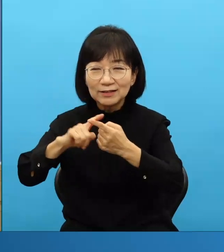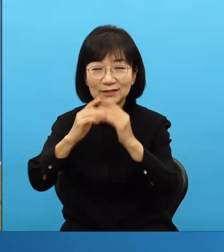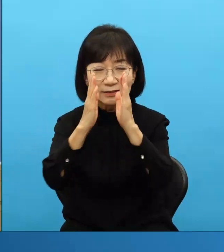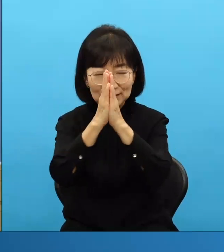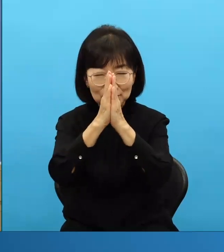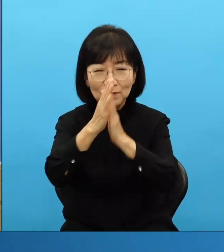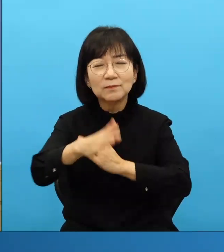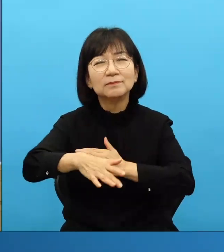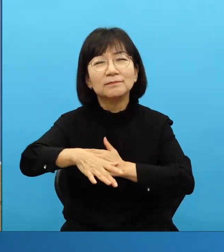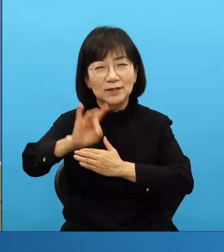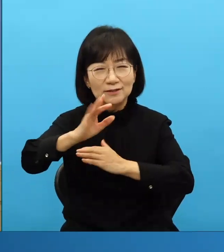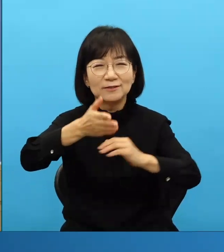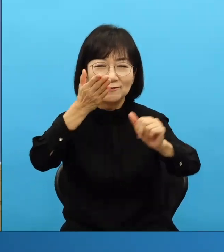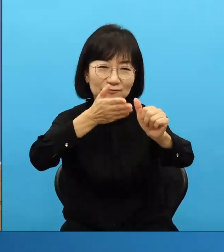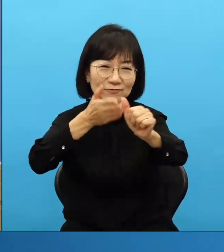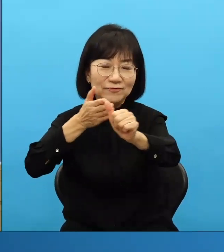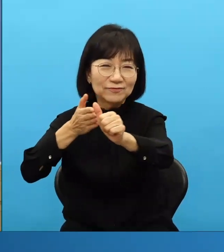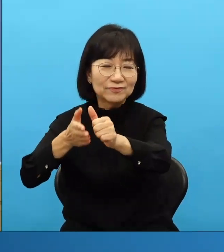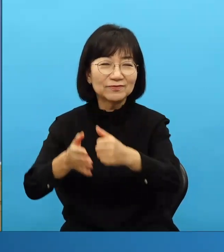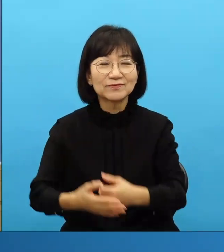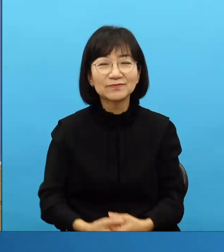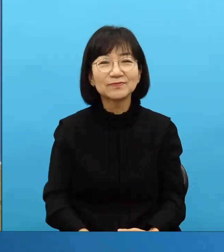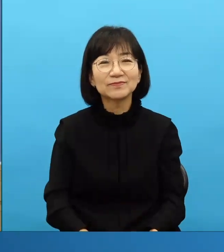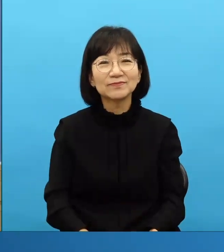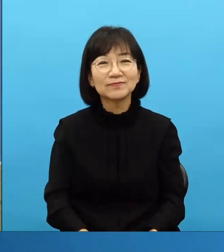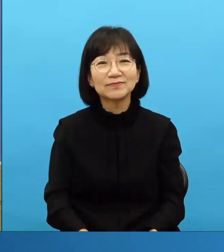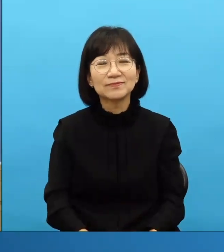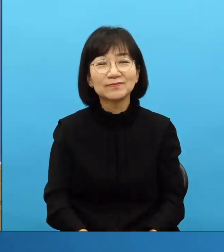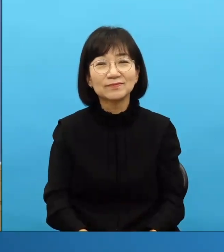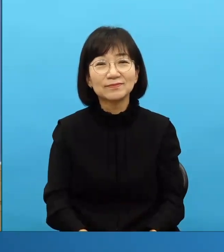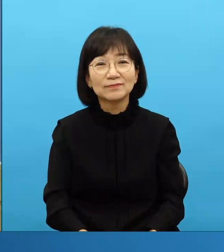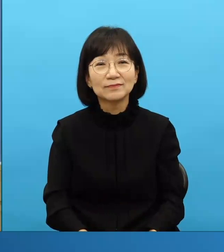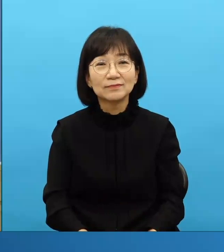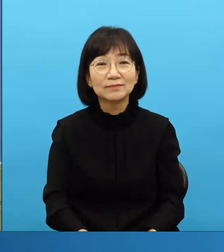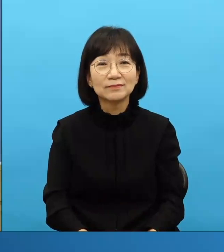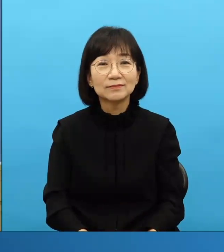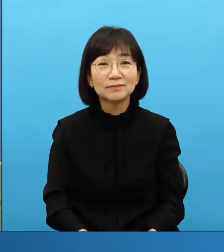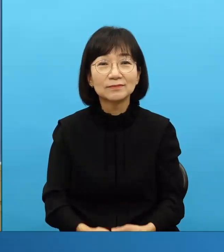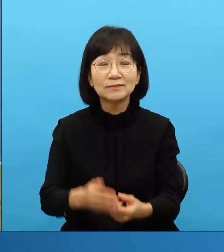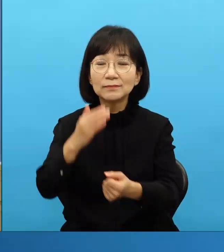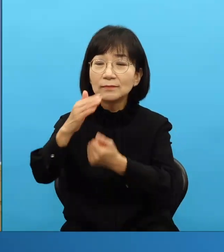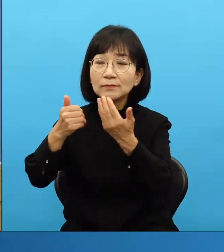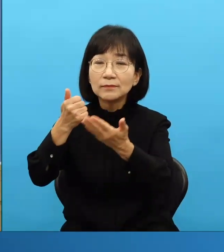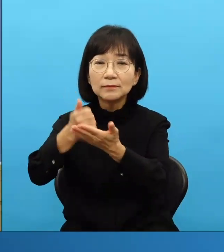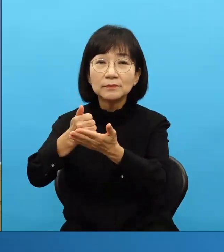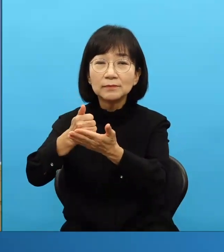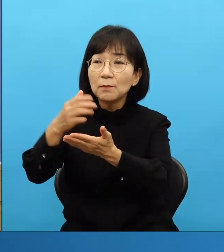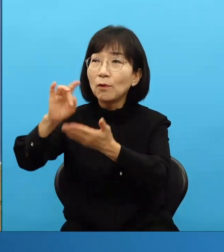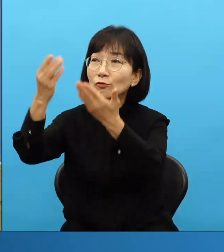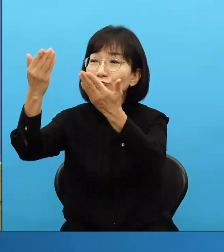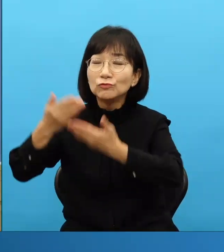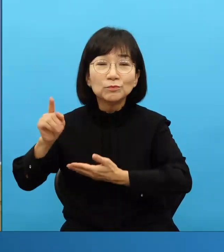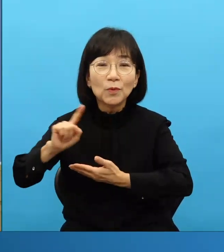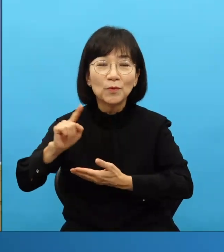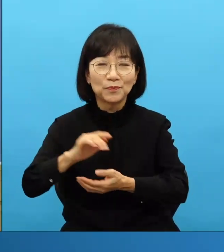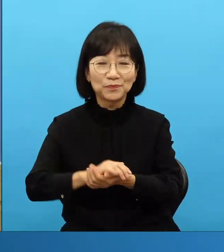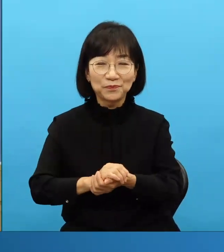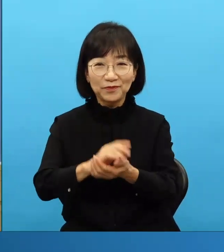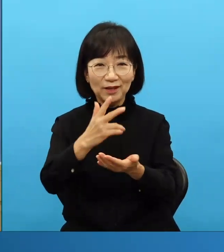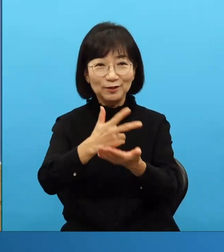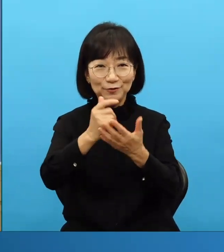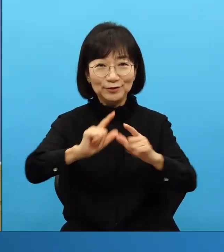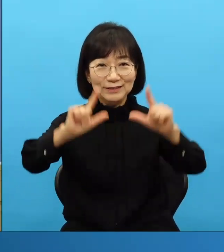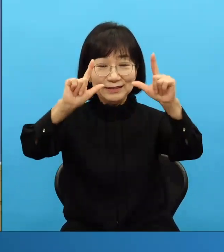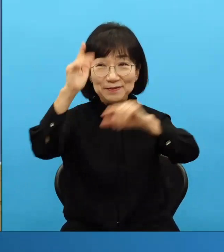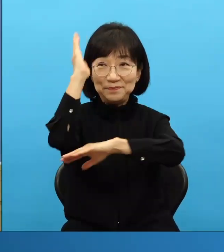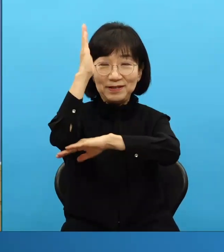that aside and really pray with the things that God has given to you. 그게 바로 그 중에 하나가 강단에서 주시는 말씀을